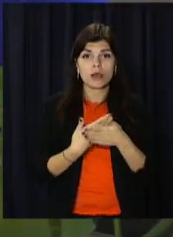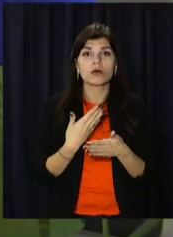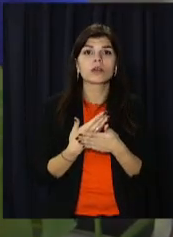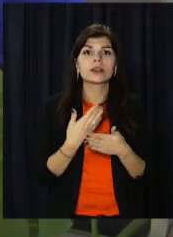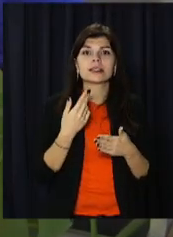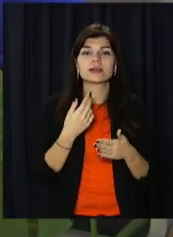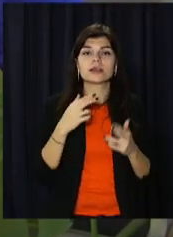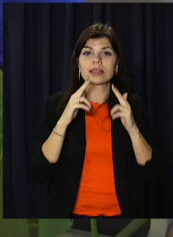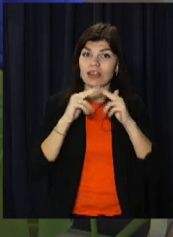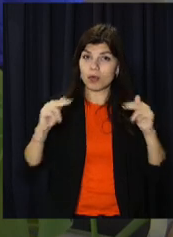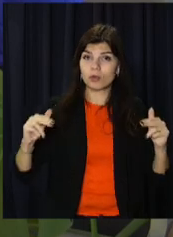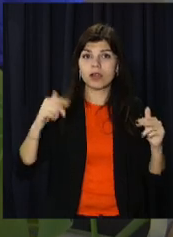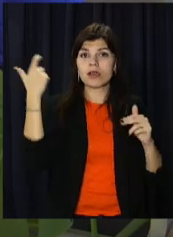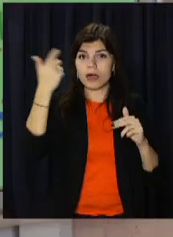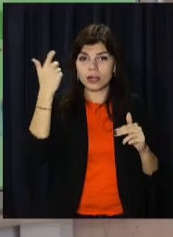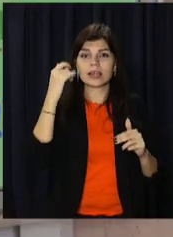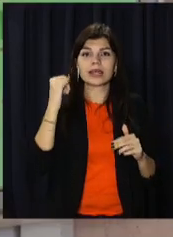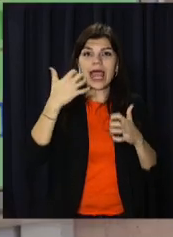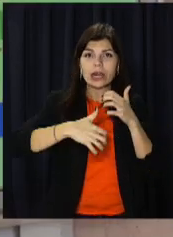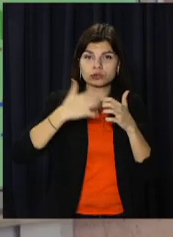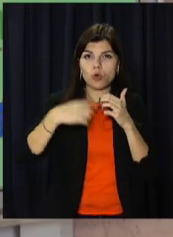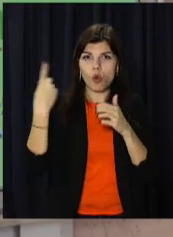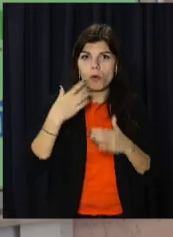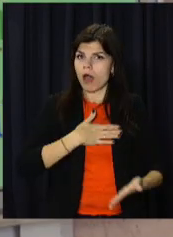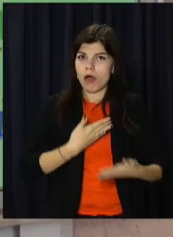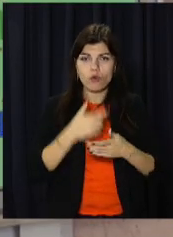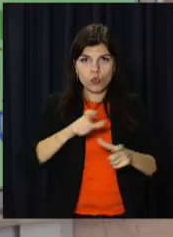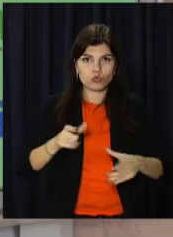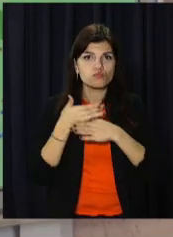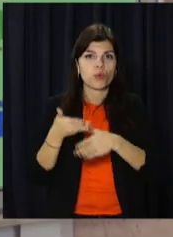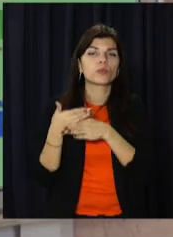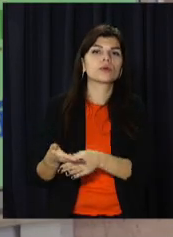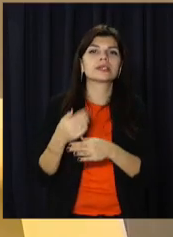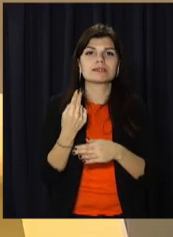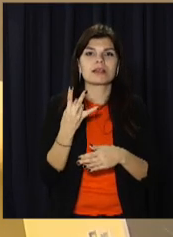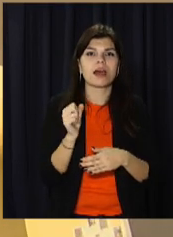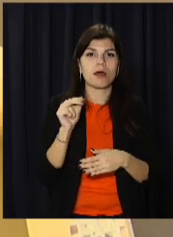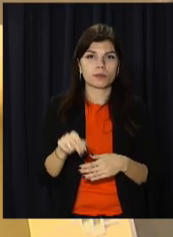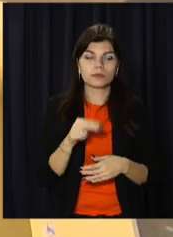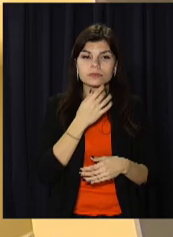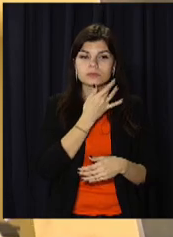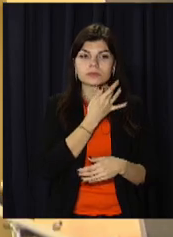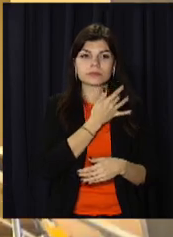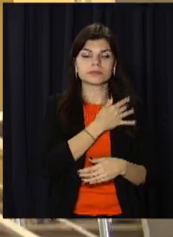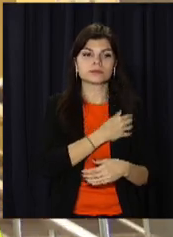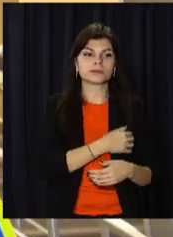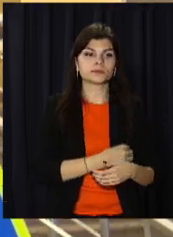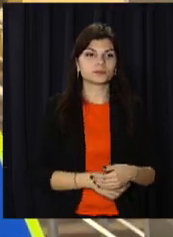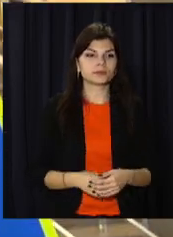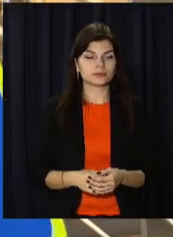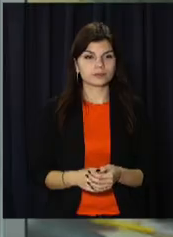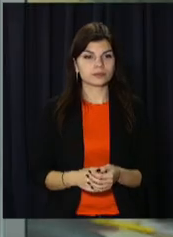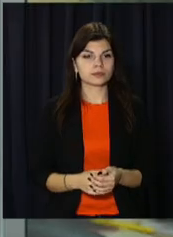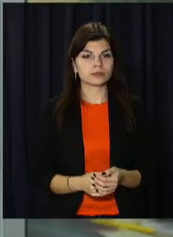включилися центри Дніпропетровської, Харківської та Херсонської областей. Олександр Тущенко, Роман Івашинов, Сергій Макаров, Open News, телеканал